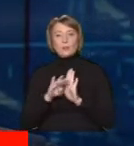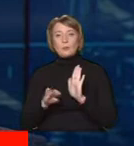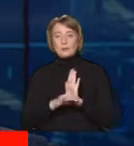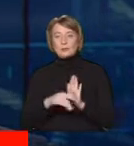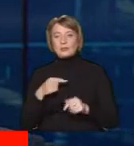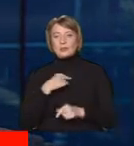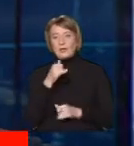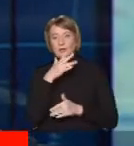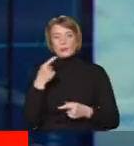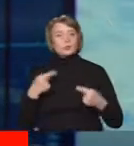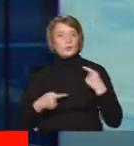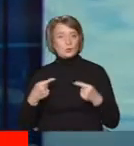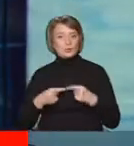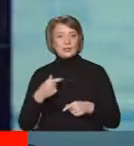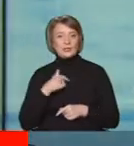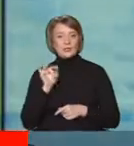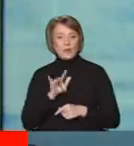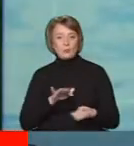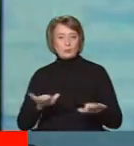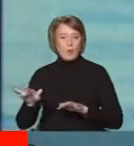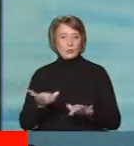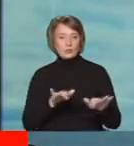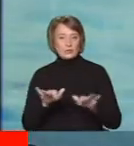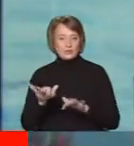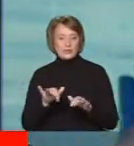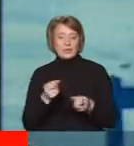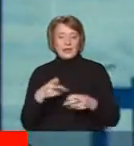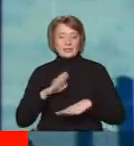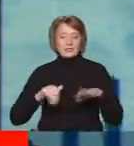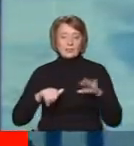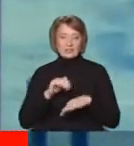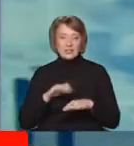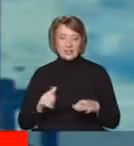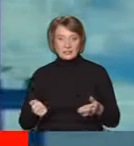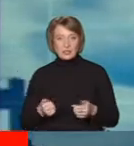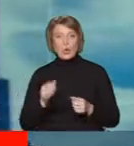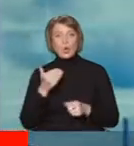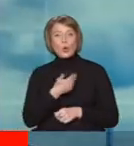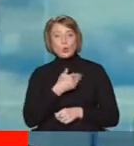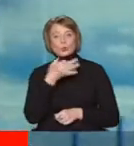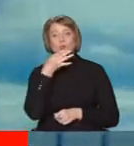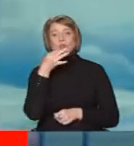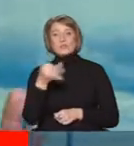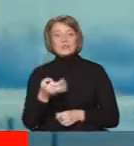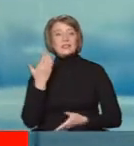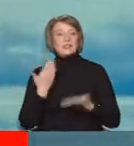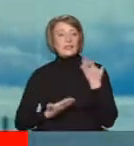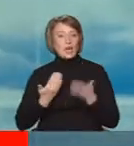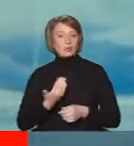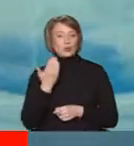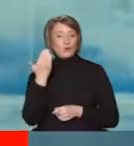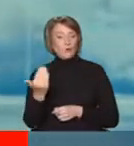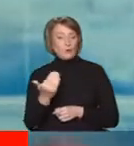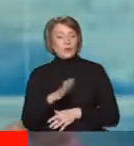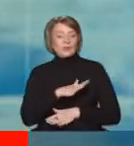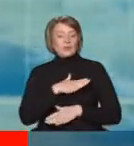виходжу із дискусії, да. Але я як комунікаційник, як спеціаліст індустрії там, цифрових комунікацій, хочу вам сказати, якщо ви не доносите